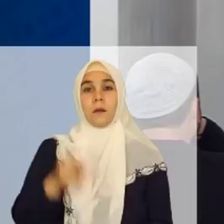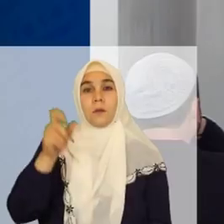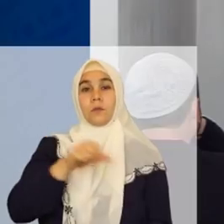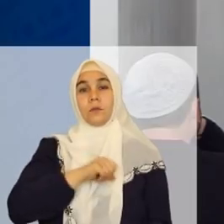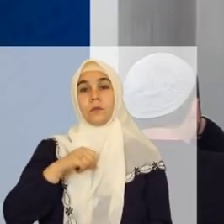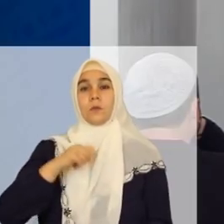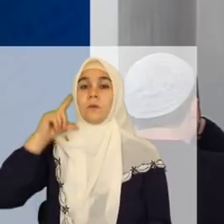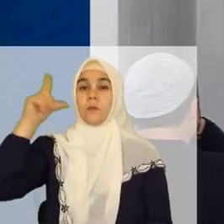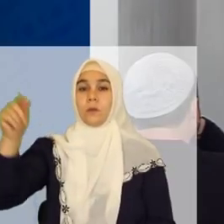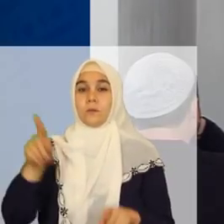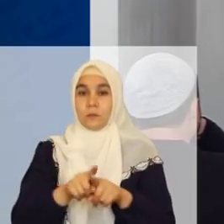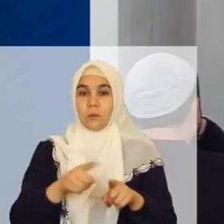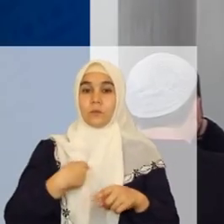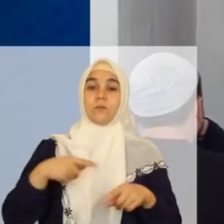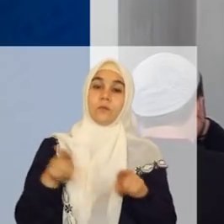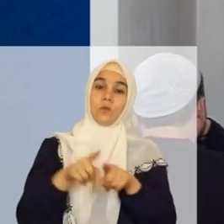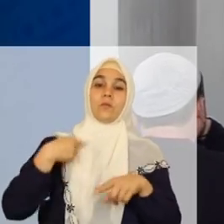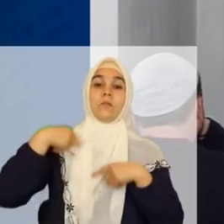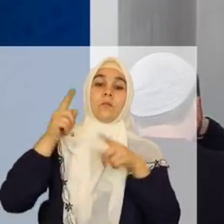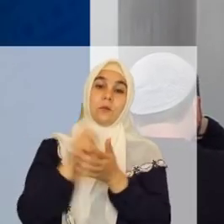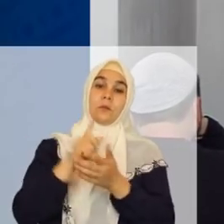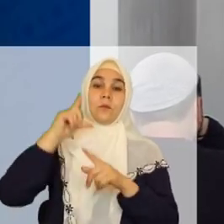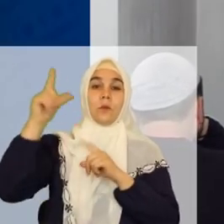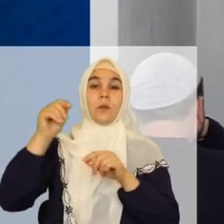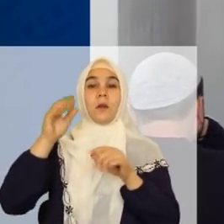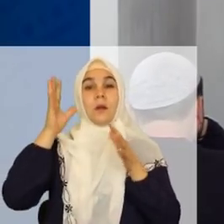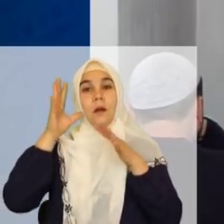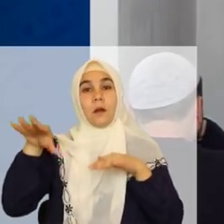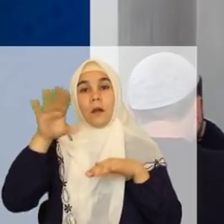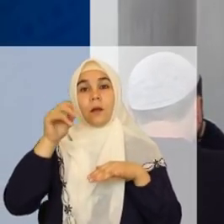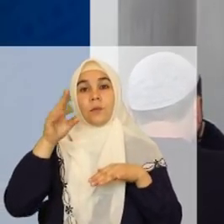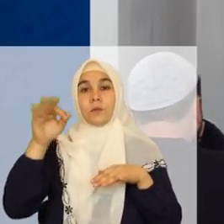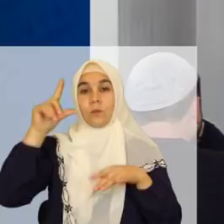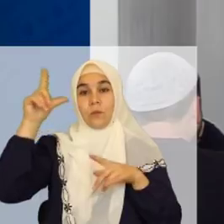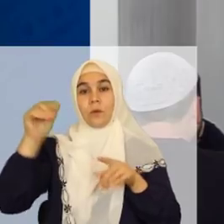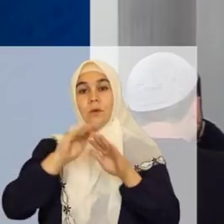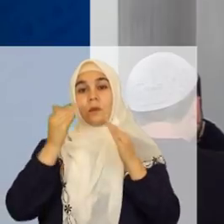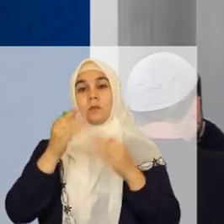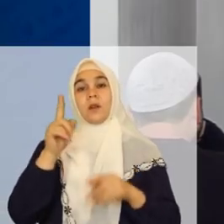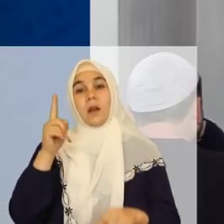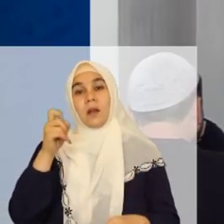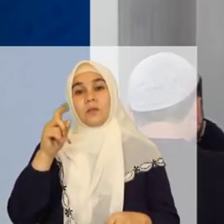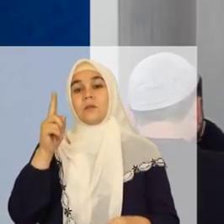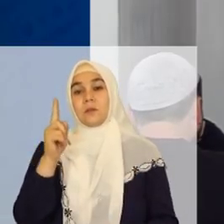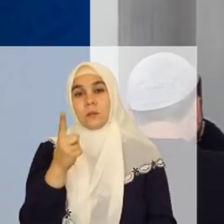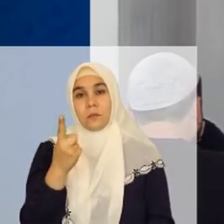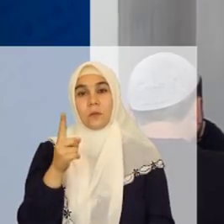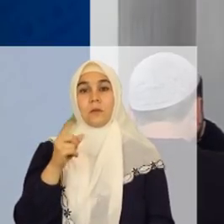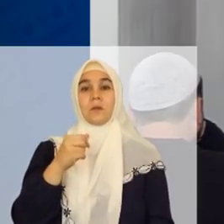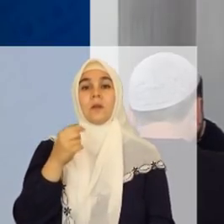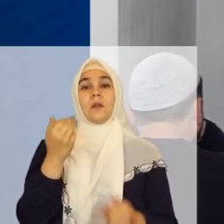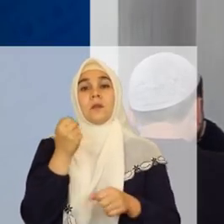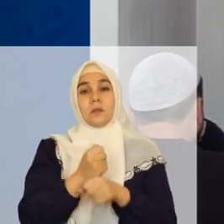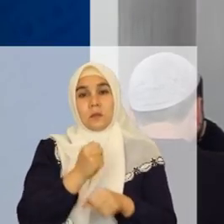Odamlar borib kelyapti, biz ham ketyapmiz deb ketavermaydi. Arabistonga borar ekanmiz deb. Yo'q, haj nima o'zi?